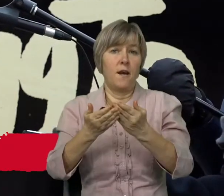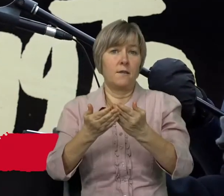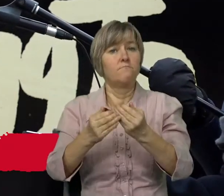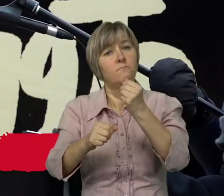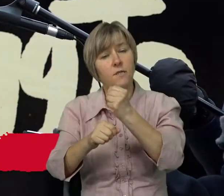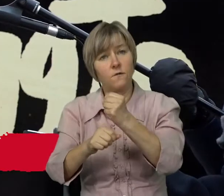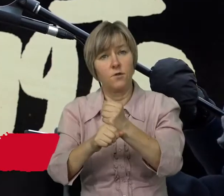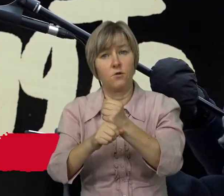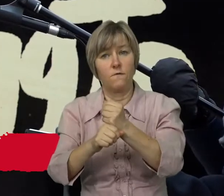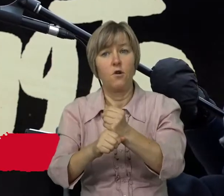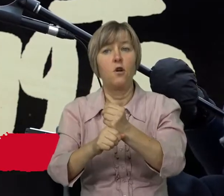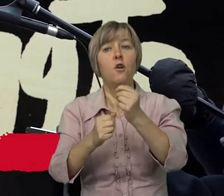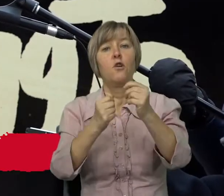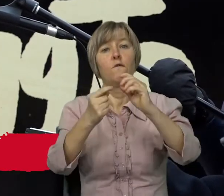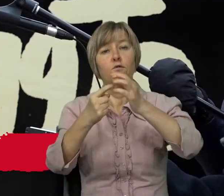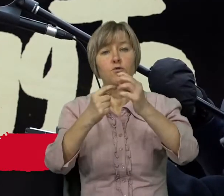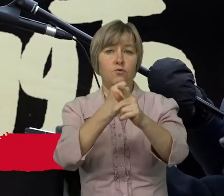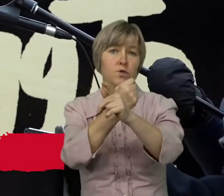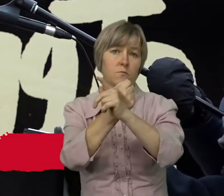poległym robotnikom w grudniu 1970 roku.